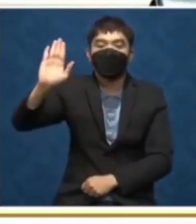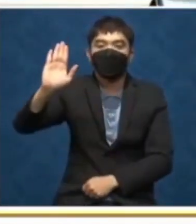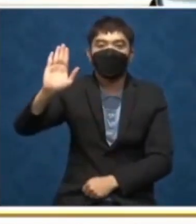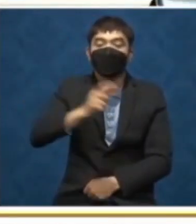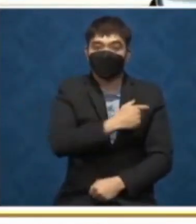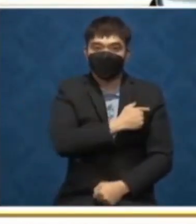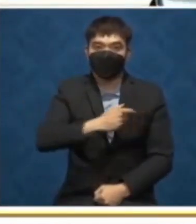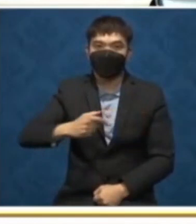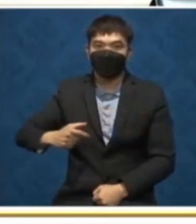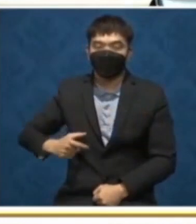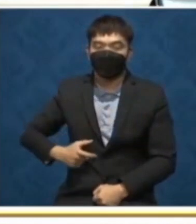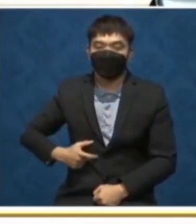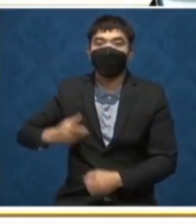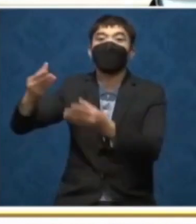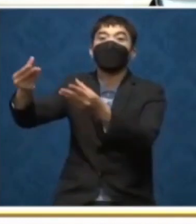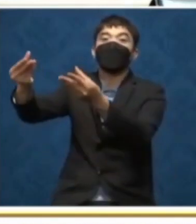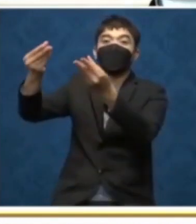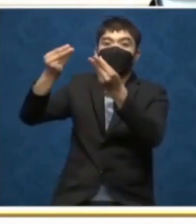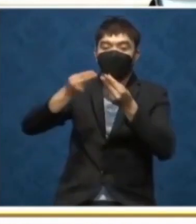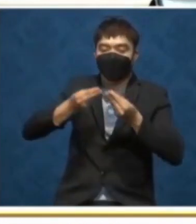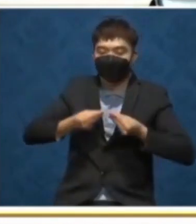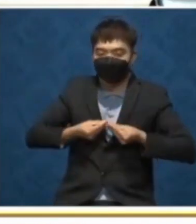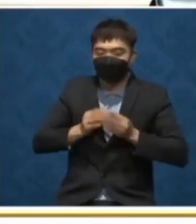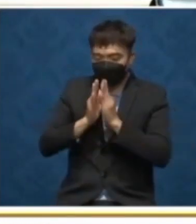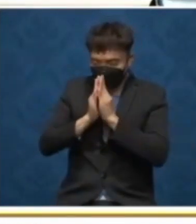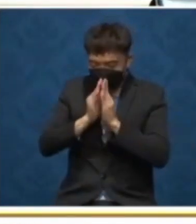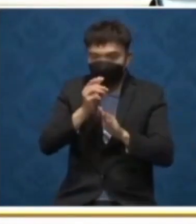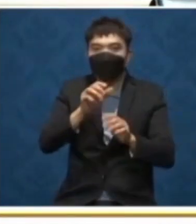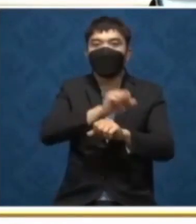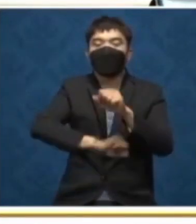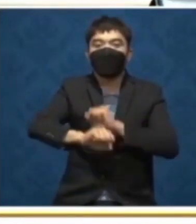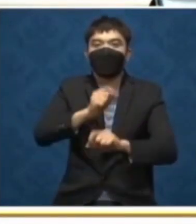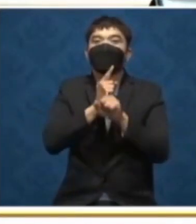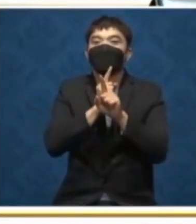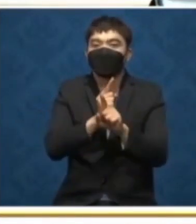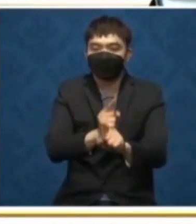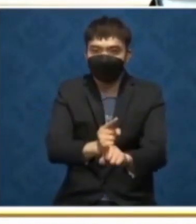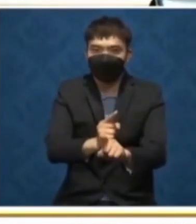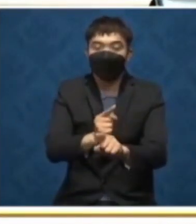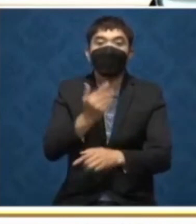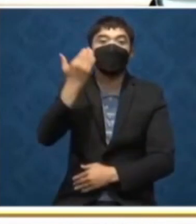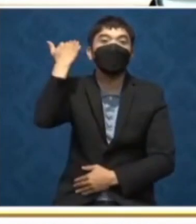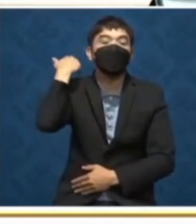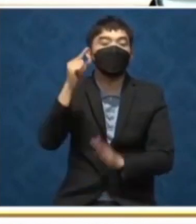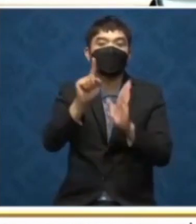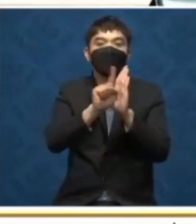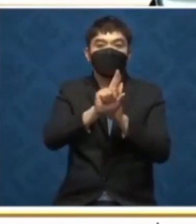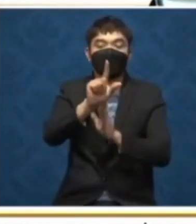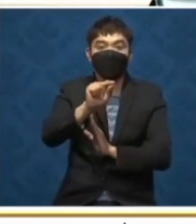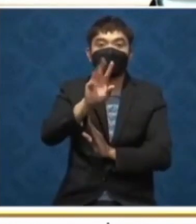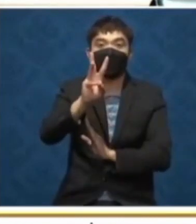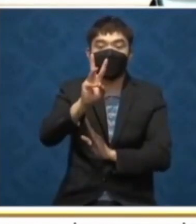าอยู่หัวที่พระราชทานให้กับสมาชิกรัฐสภาสมัยที่26เมื่อวาน